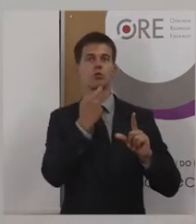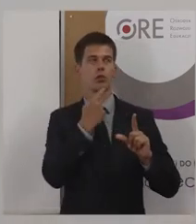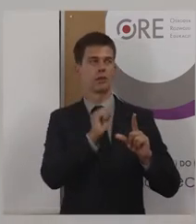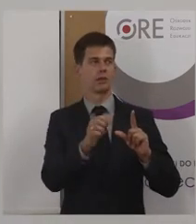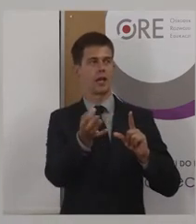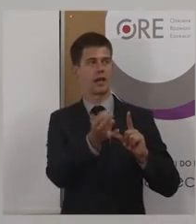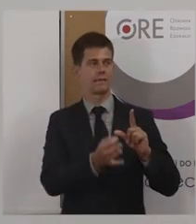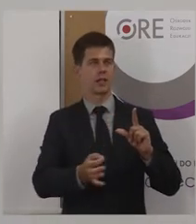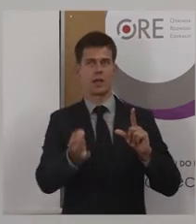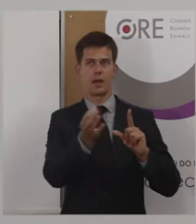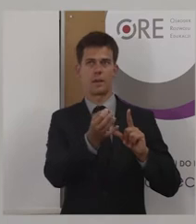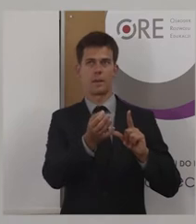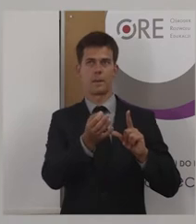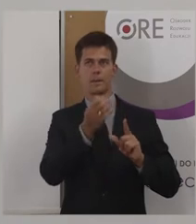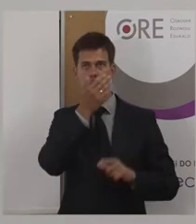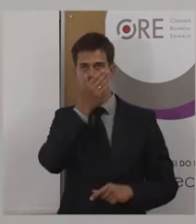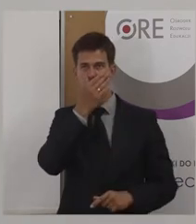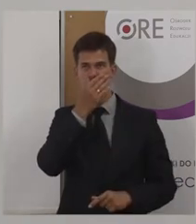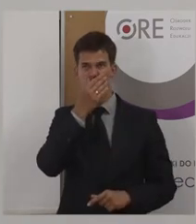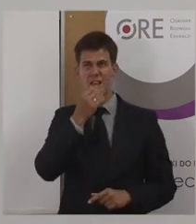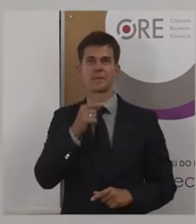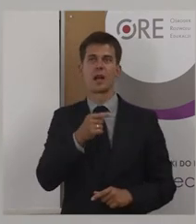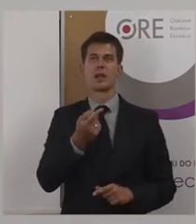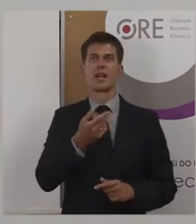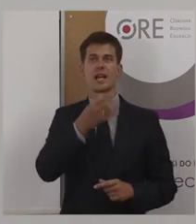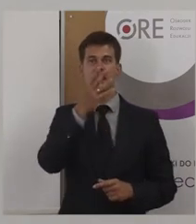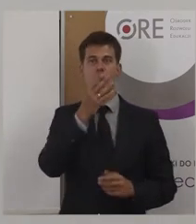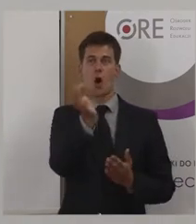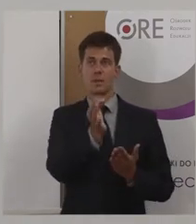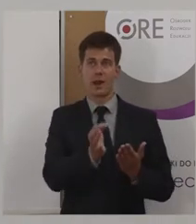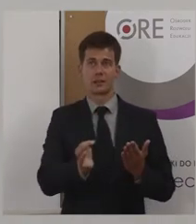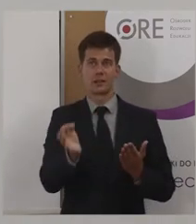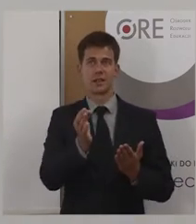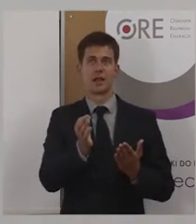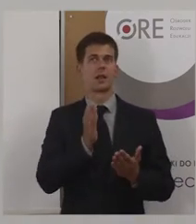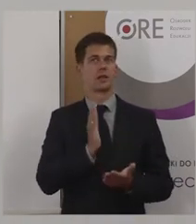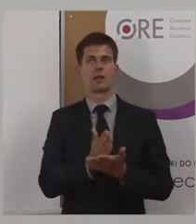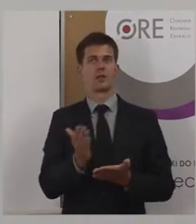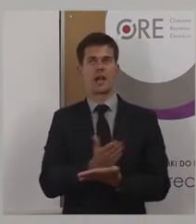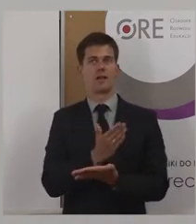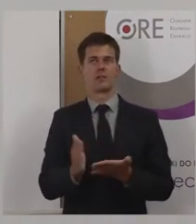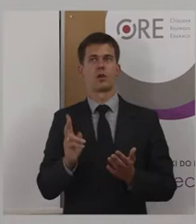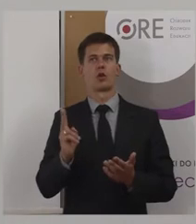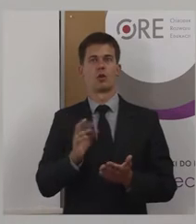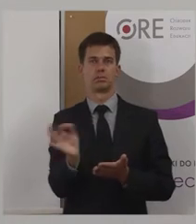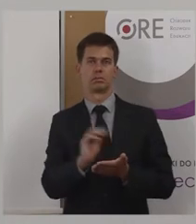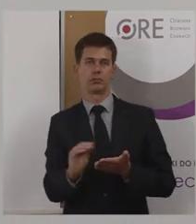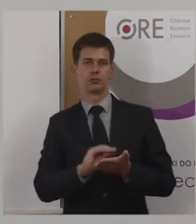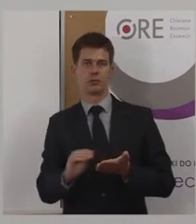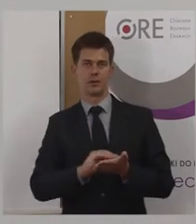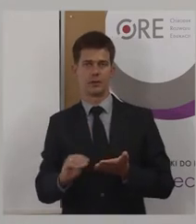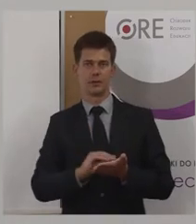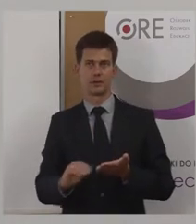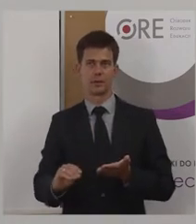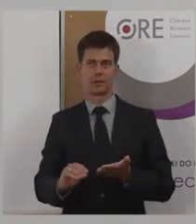jest. No ale jakby ten tekst, czyli to, co na tej grafice jest, to zależy tylko i wyłącznie od autora tego podręcznika, kto tam